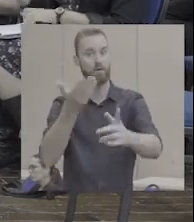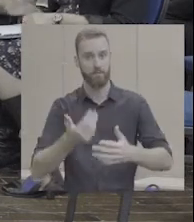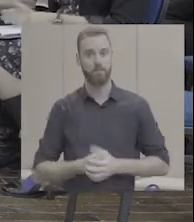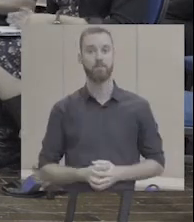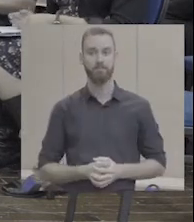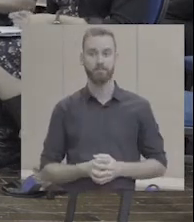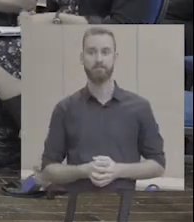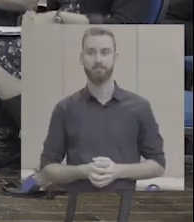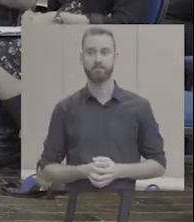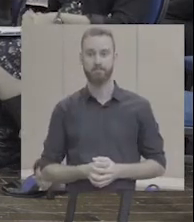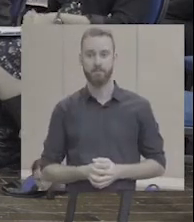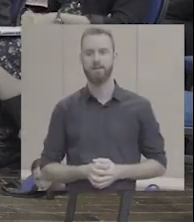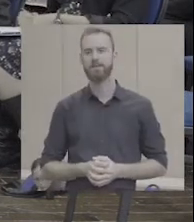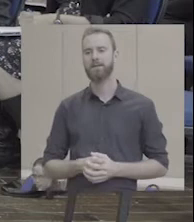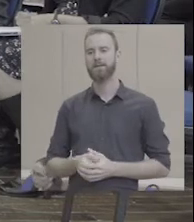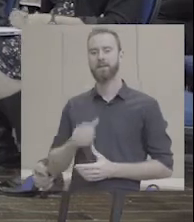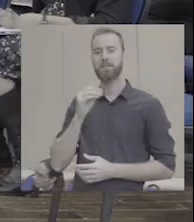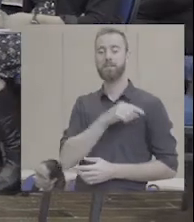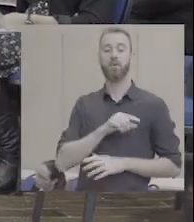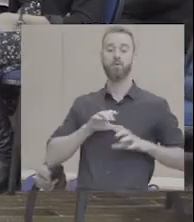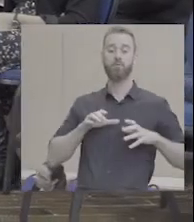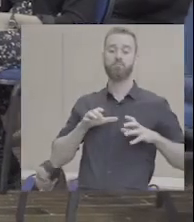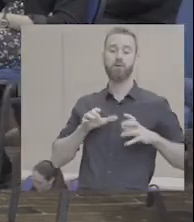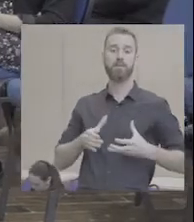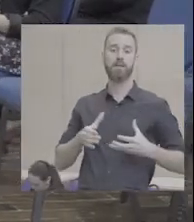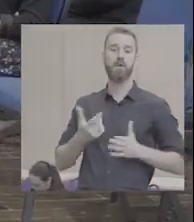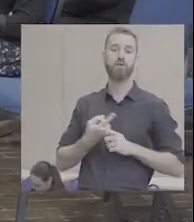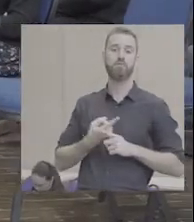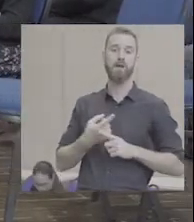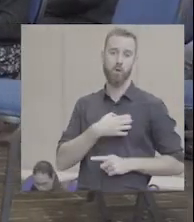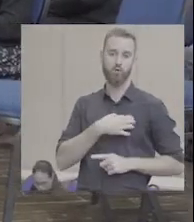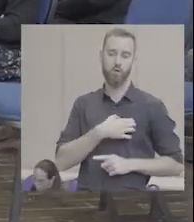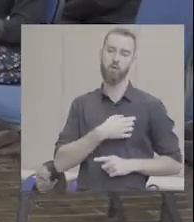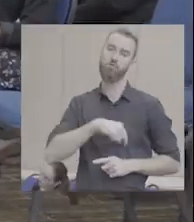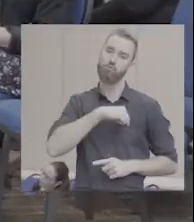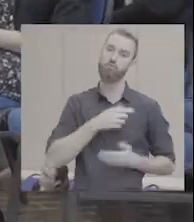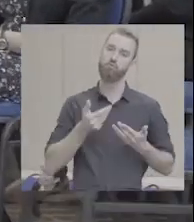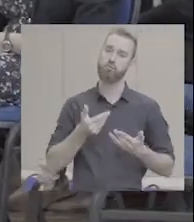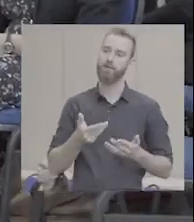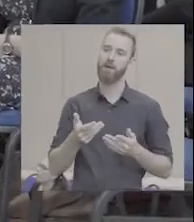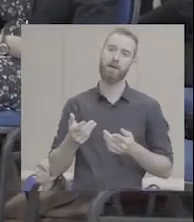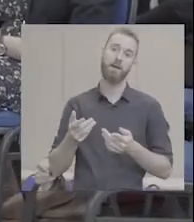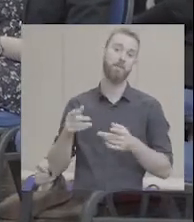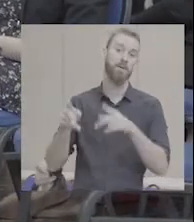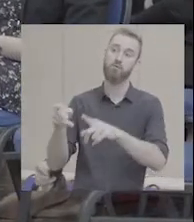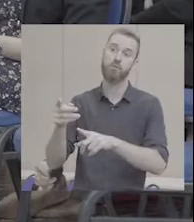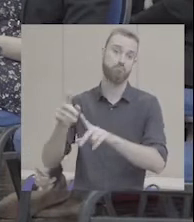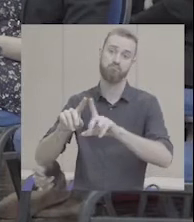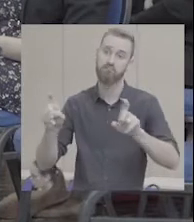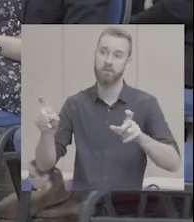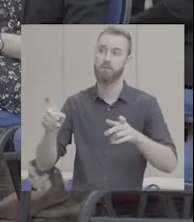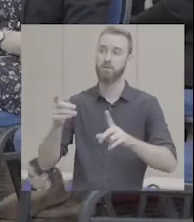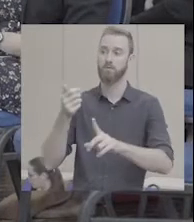Super. En tout cas, au comité logement, Rosemont, ça nous arrive quand même fréquemment aussi de recevoir des personnes